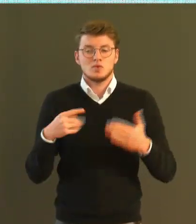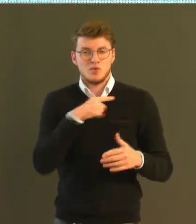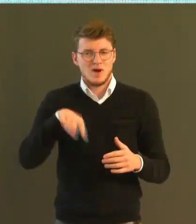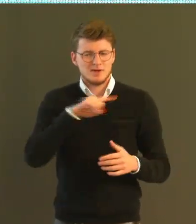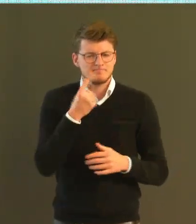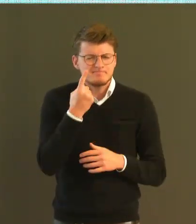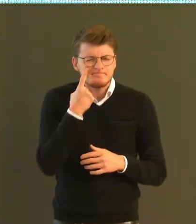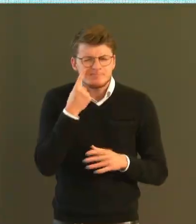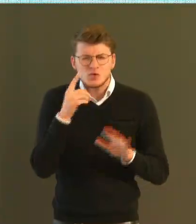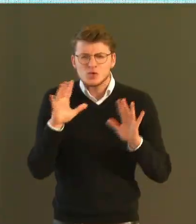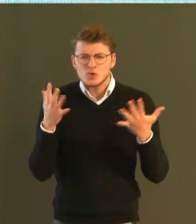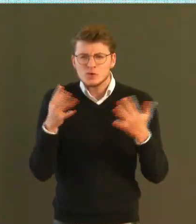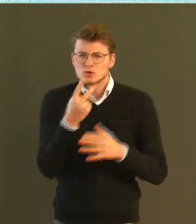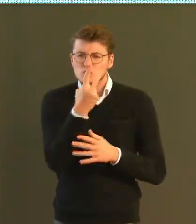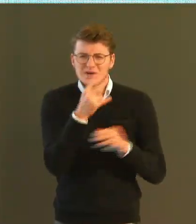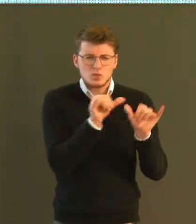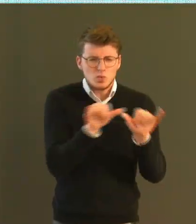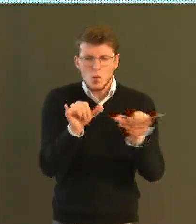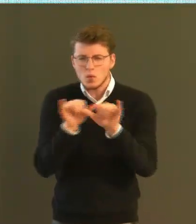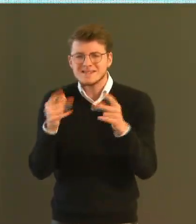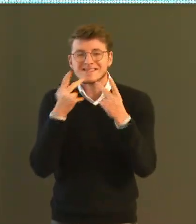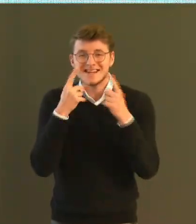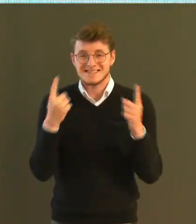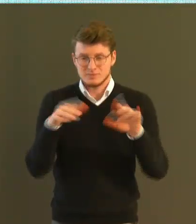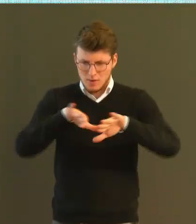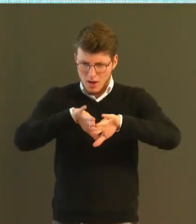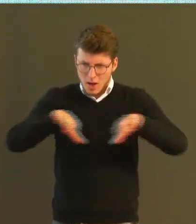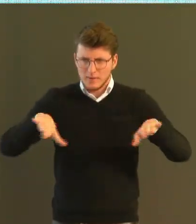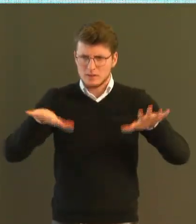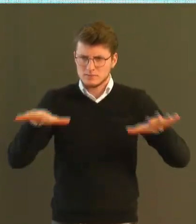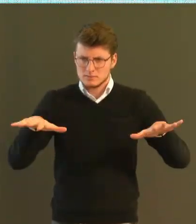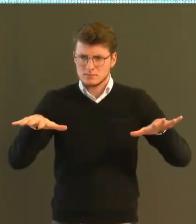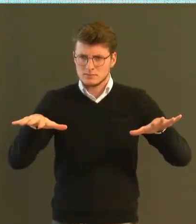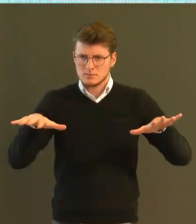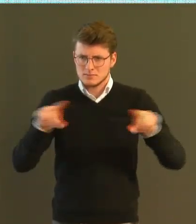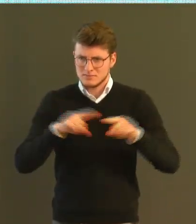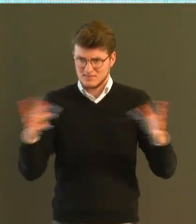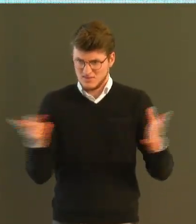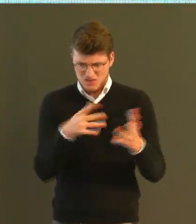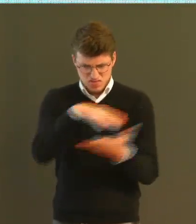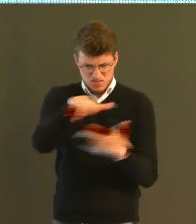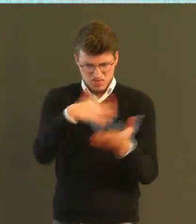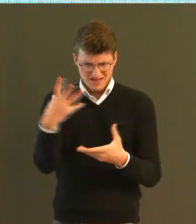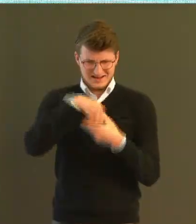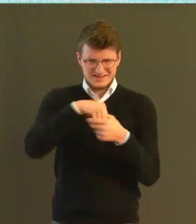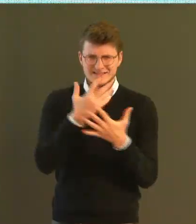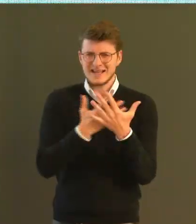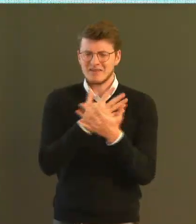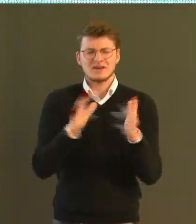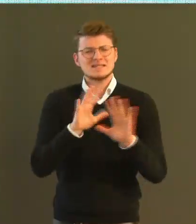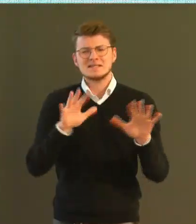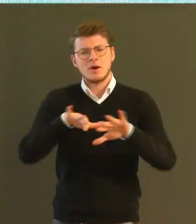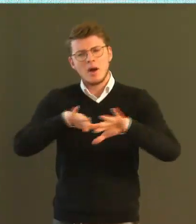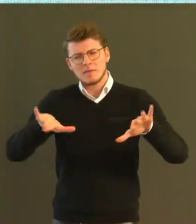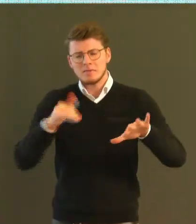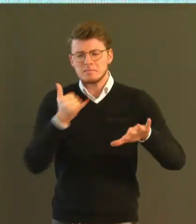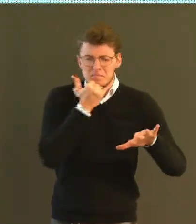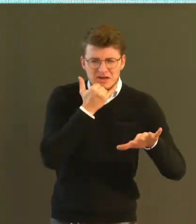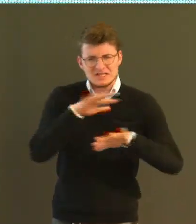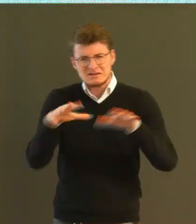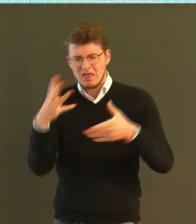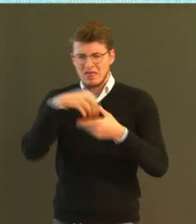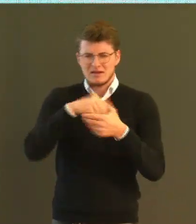testons parts qu'une grande a remporté les honneurs dans tard y ait une forme bénigne enfin un format zip la définition de pcr tests